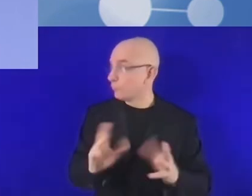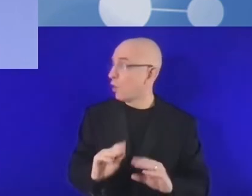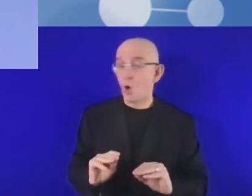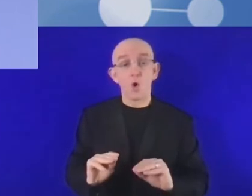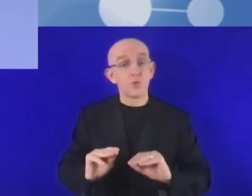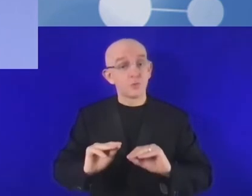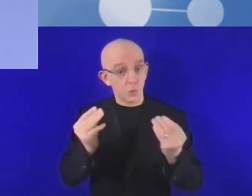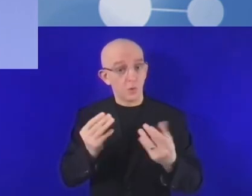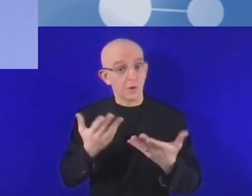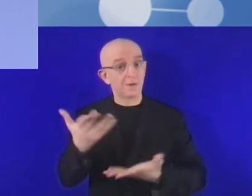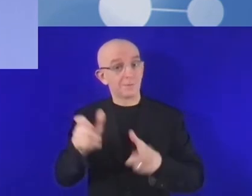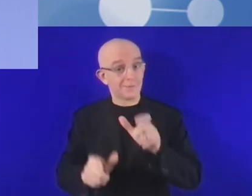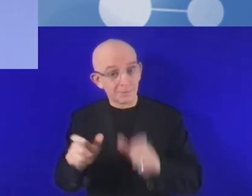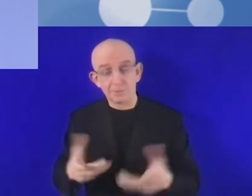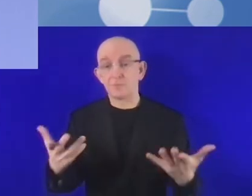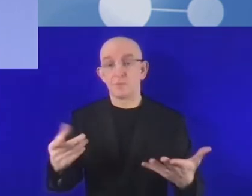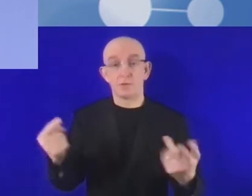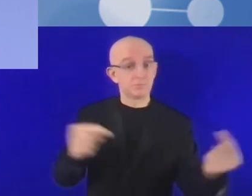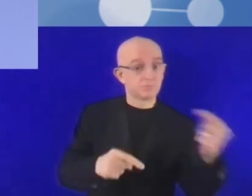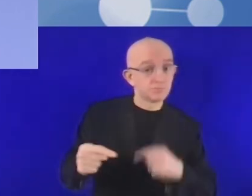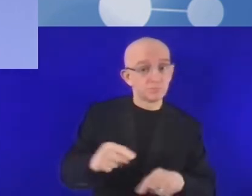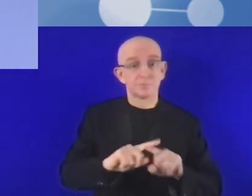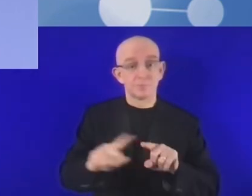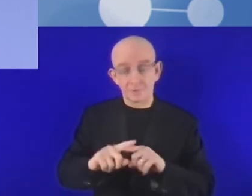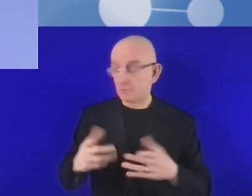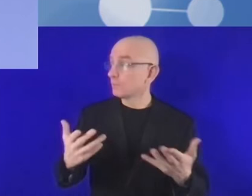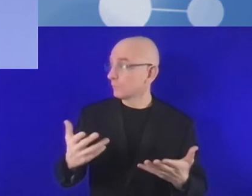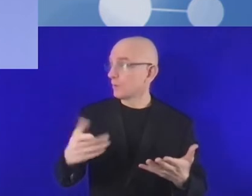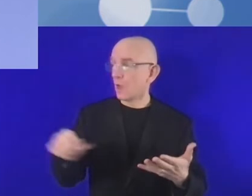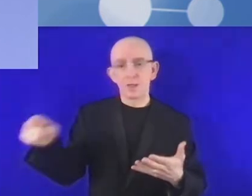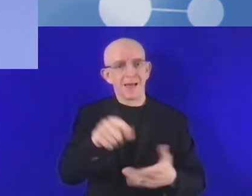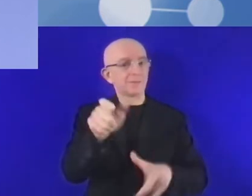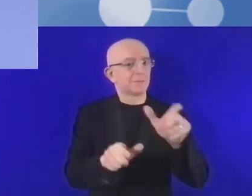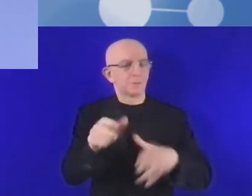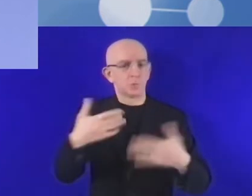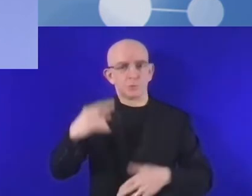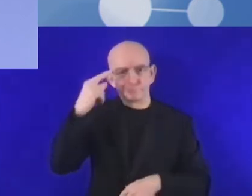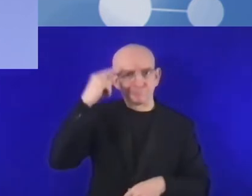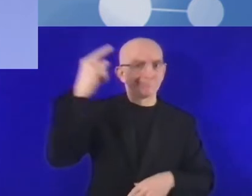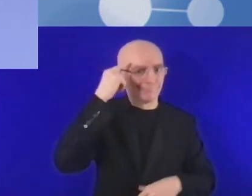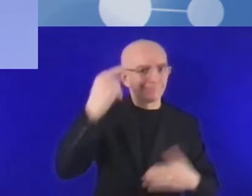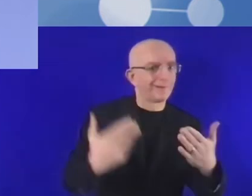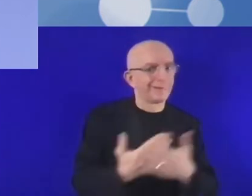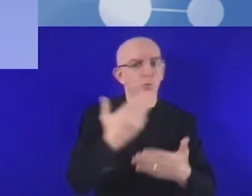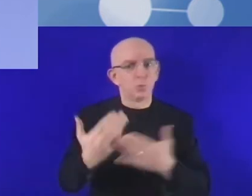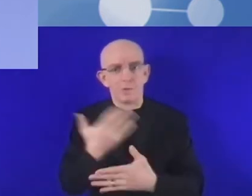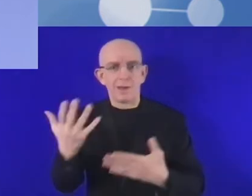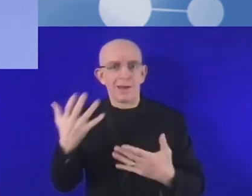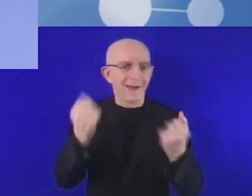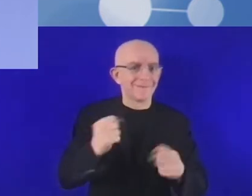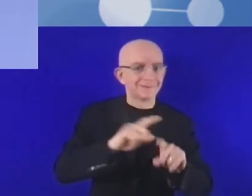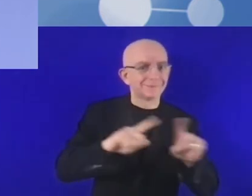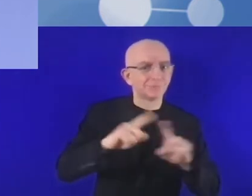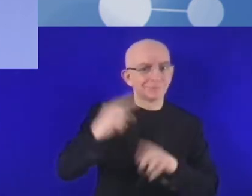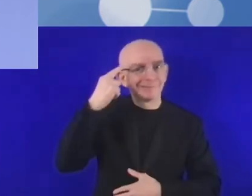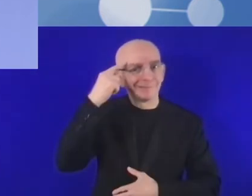大家如果来到非洲的话，大家一定会发现很多年轻人，他们有很好的